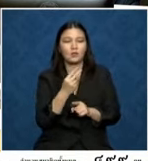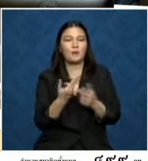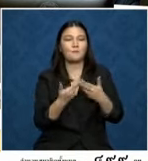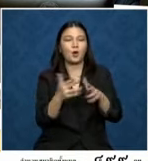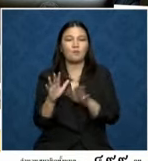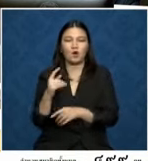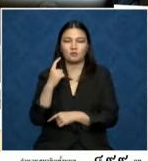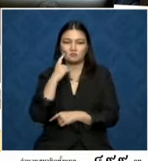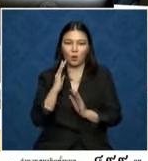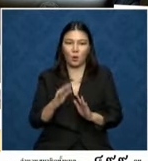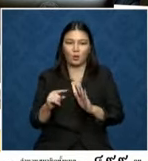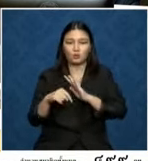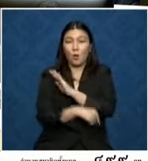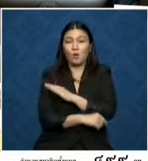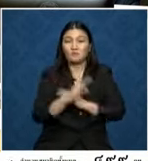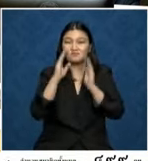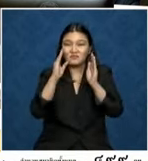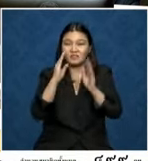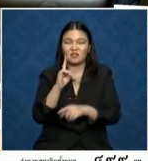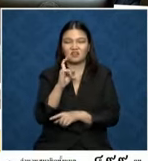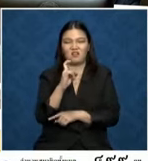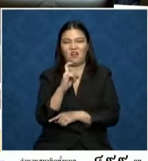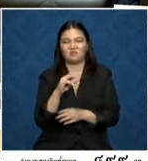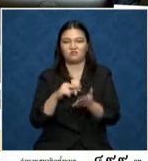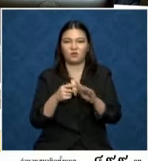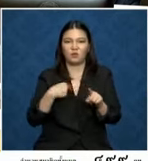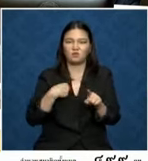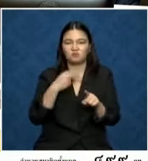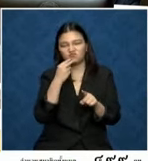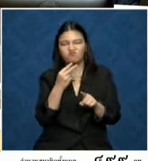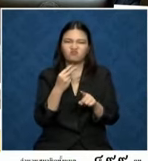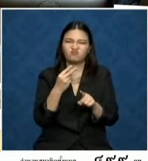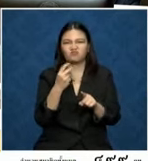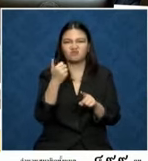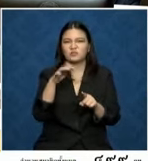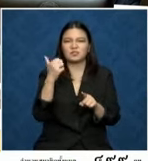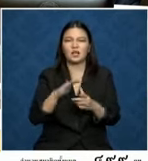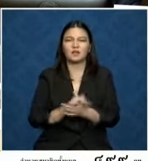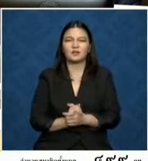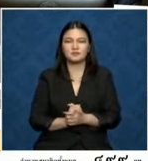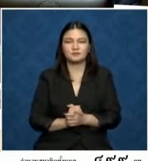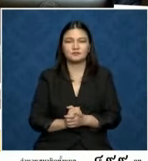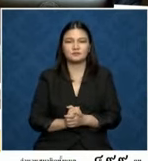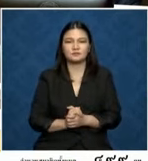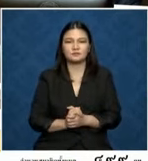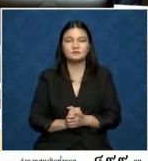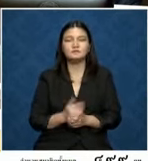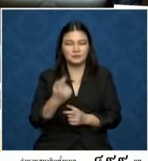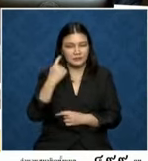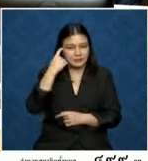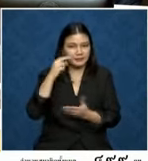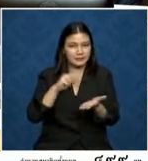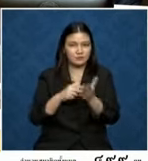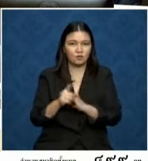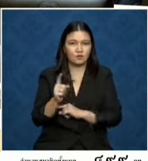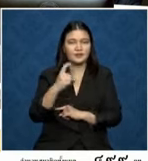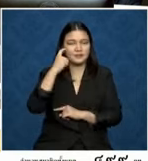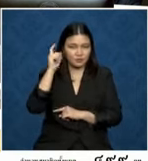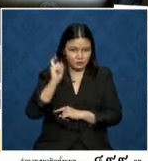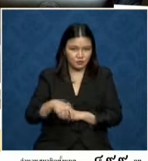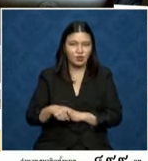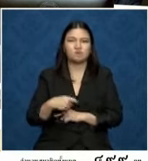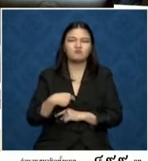และหากจะให้ไปดำเนินการทางแพ่งกับผู้ที่ออกเช็คโดยทุจริตเพียงเท่านั้นก็อาจจะส่งผลให้เจ้าหนี้ไม่สามารถบังคับชำระ